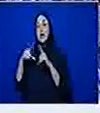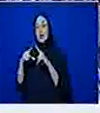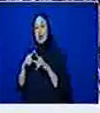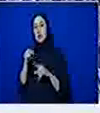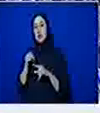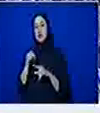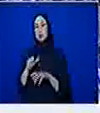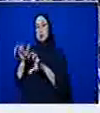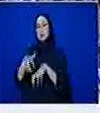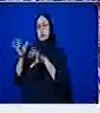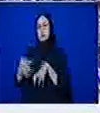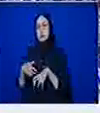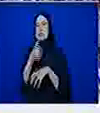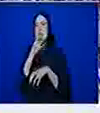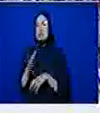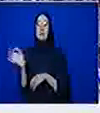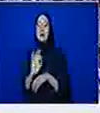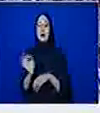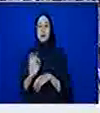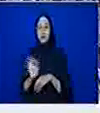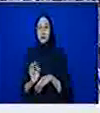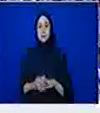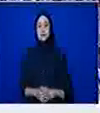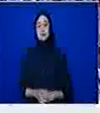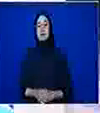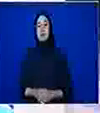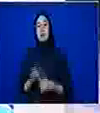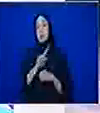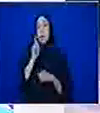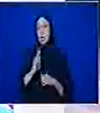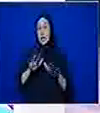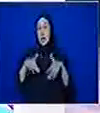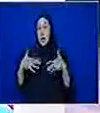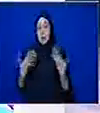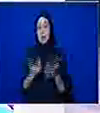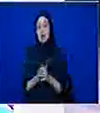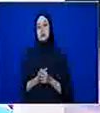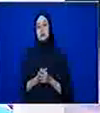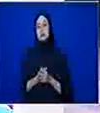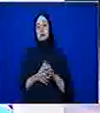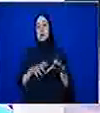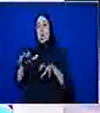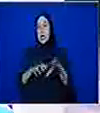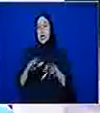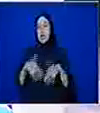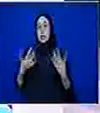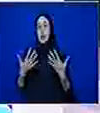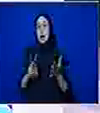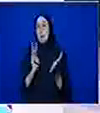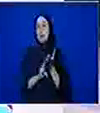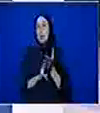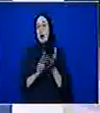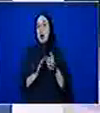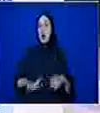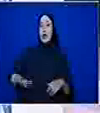areal tambang tanpa izin. Pertanyaannya, bagaimana langkah konkret Bapak-Bapak untuk mengatasi